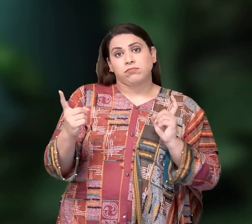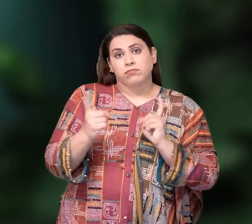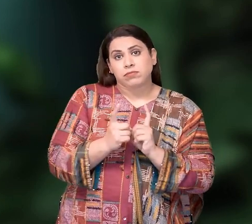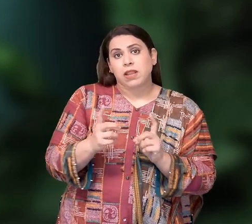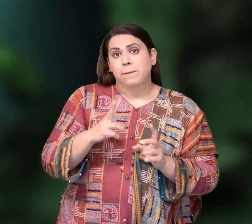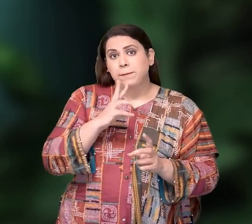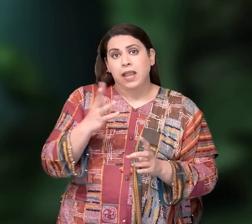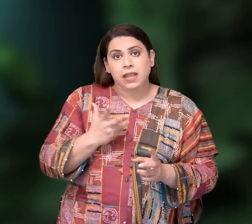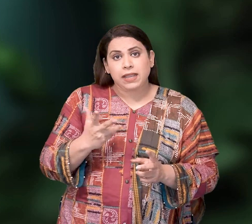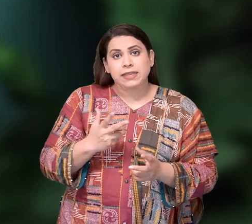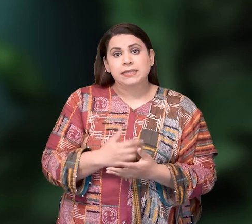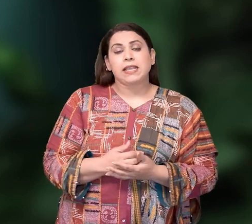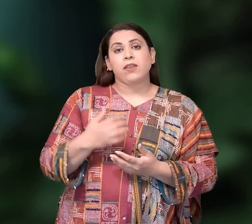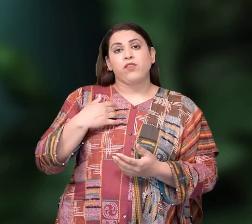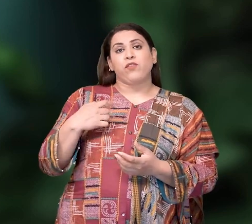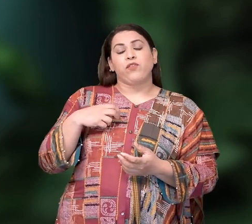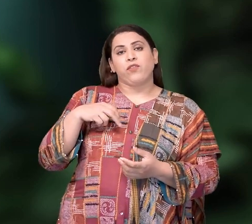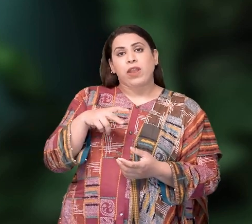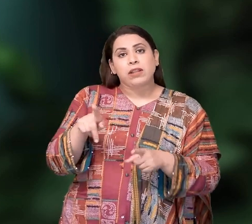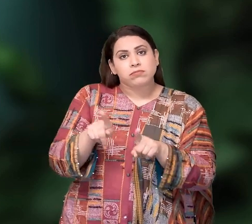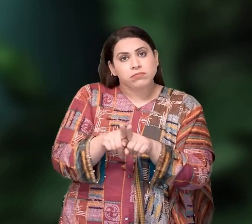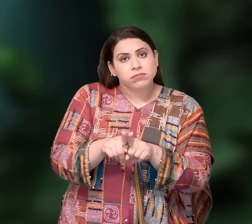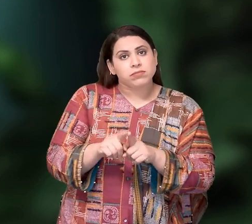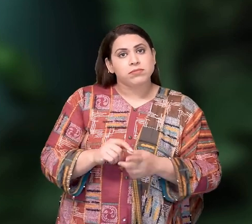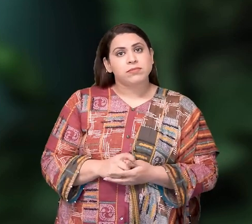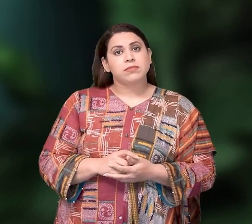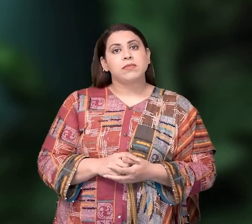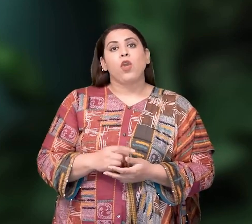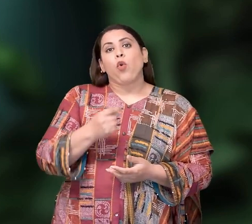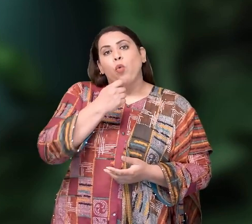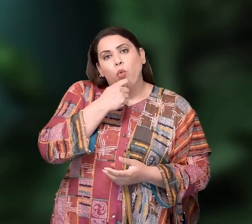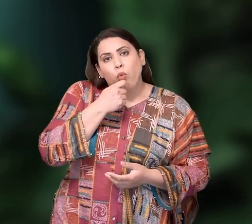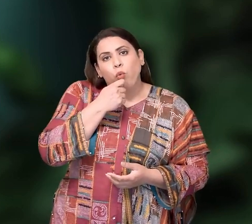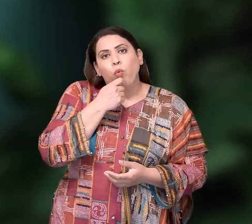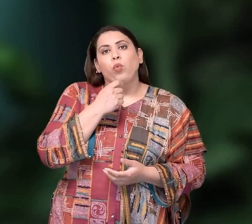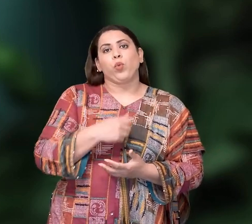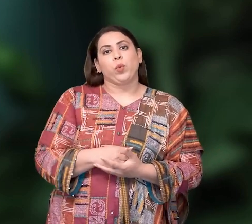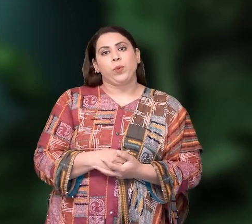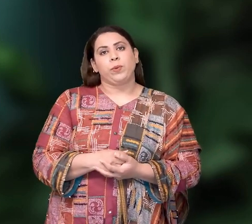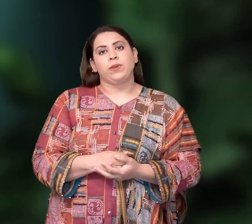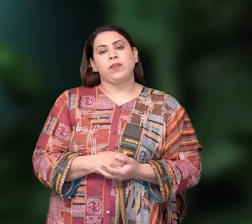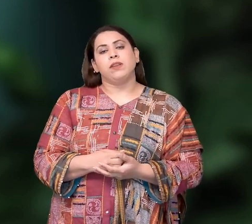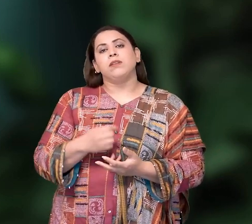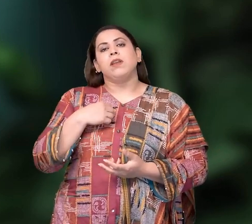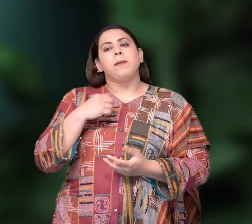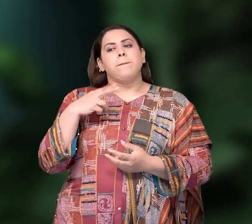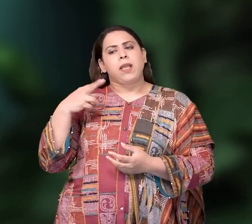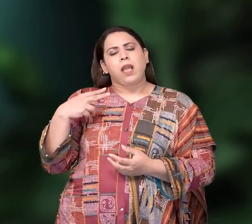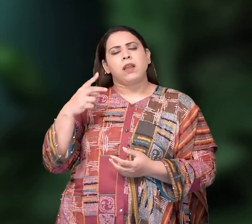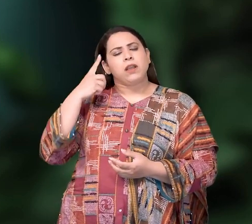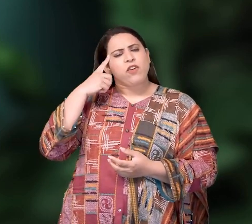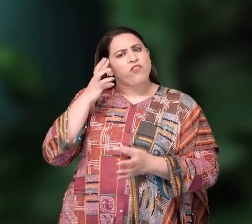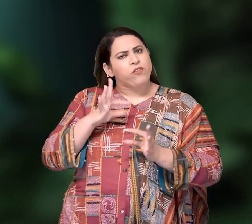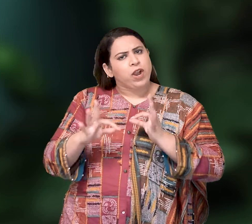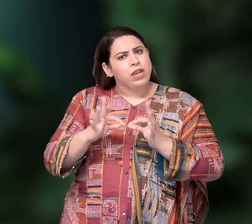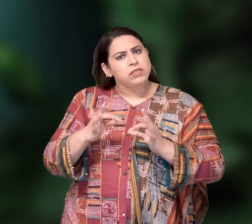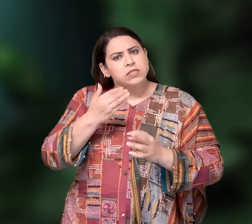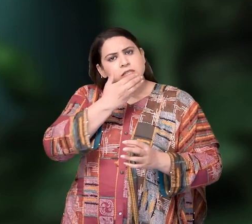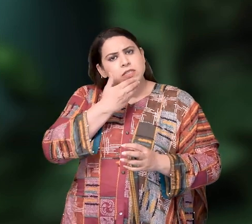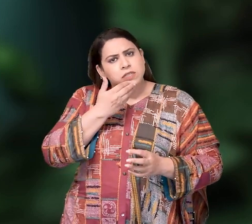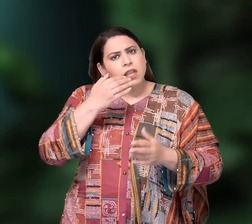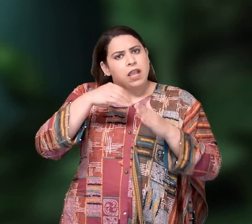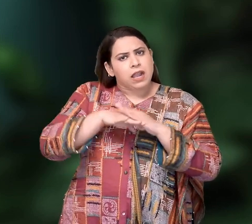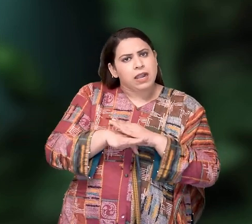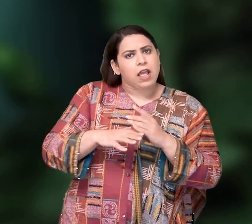won in Urdu, and the person who went with me was from the Urdu category. It was there that we decided कि Sindh में